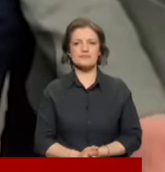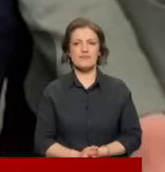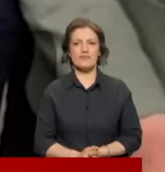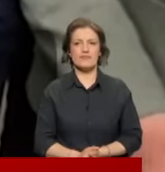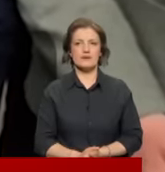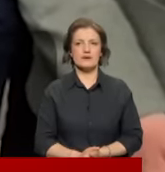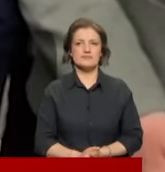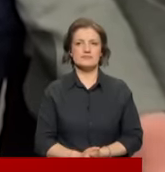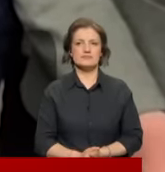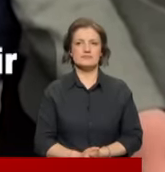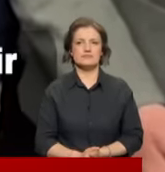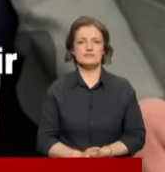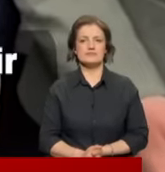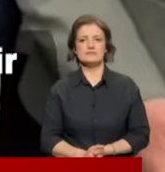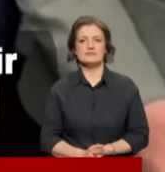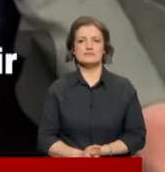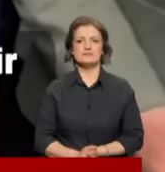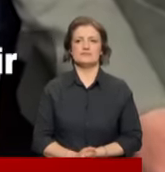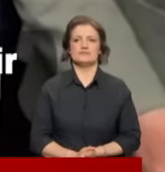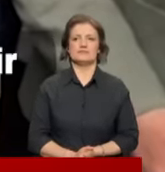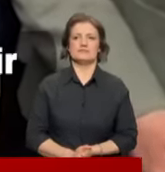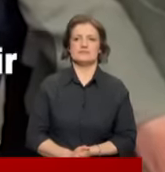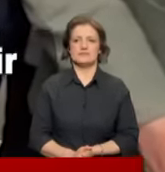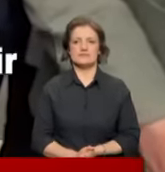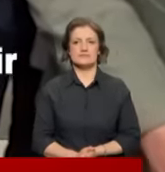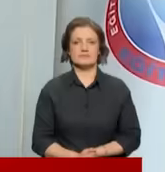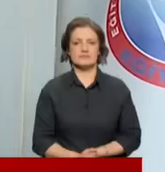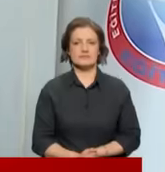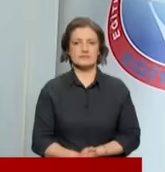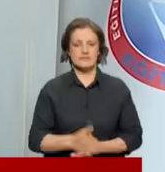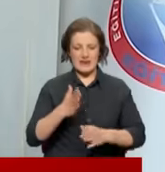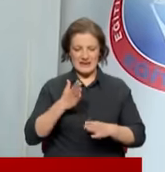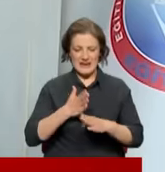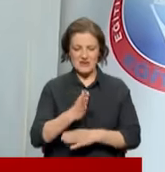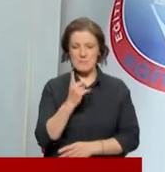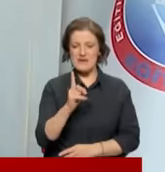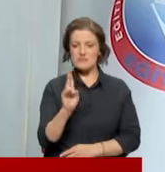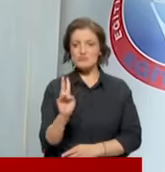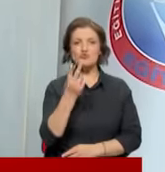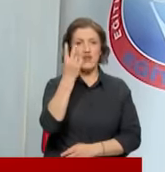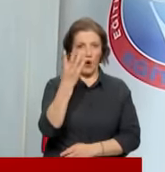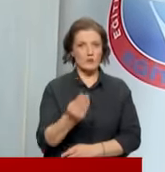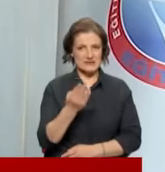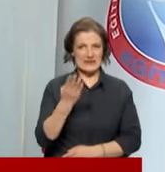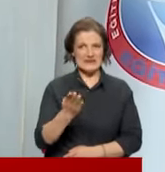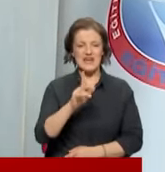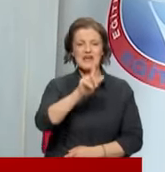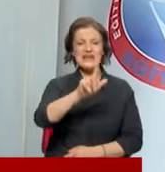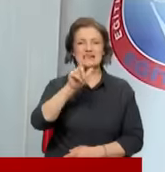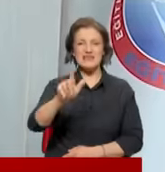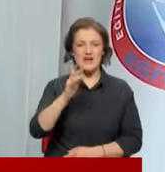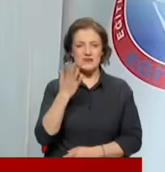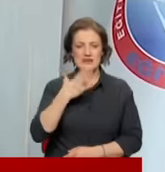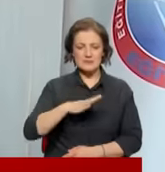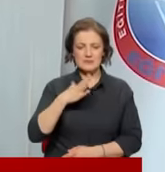değerlendirmeyeceğiz. Sayı açıklayacak. Hazine ve Maliye Bakanımızın dolması lazım bu toplamda. Gerçekten bir müjde olsaydı, İhtiyaç kadar,